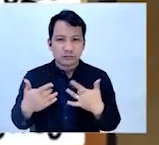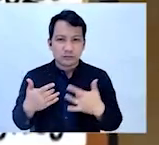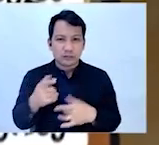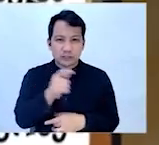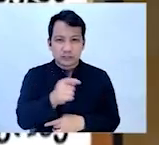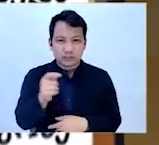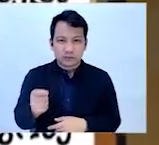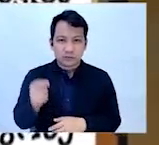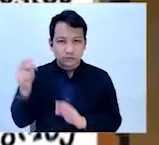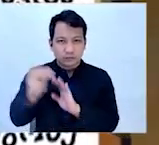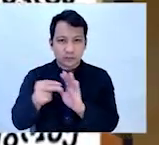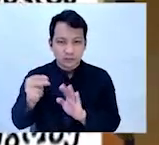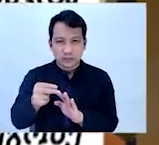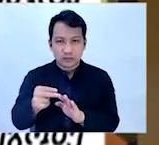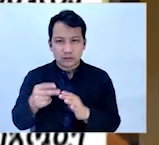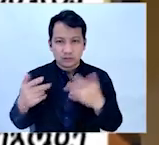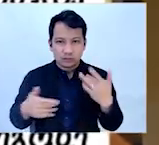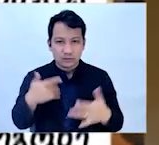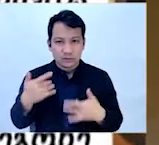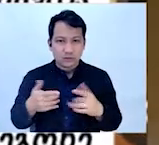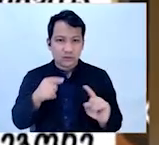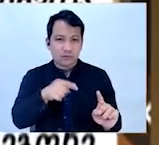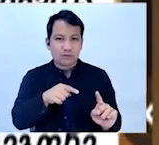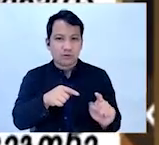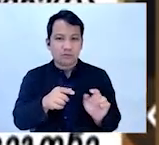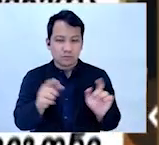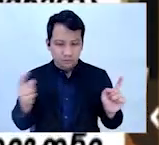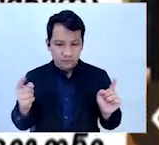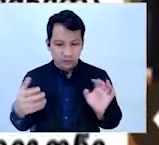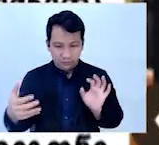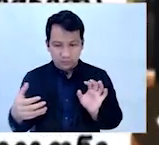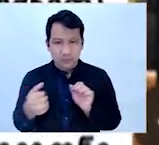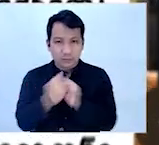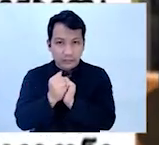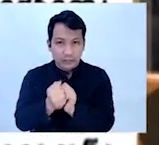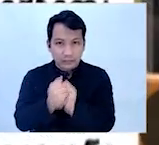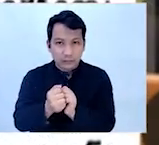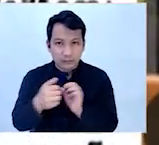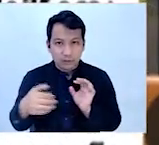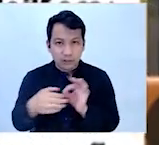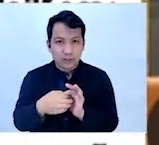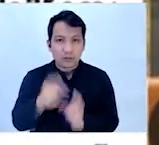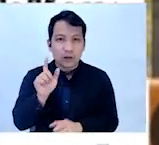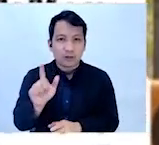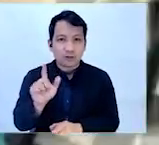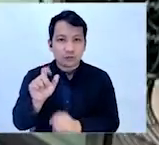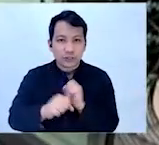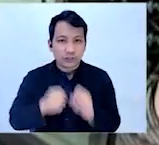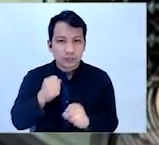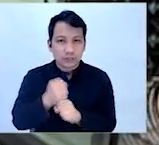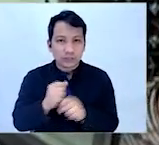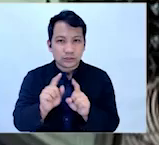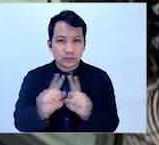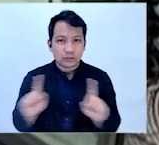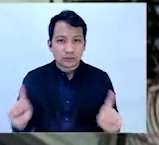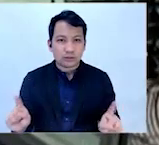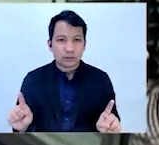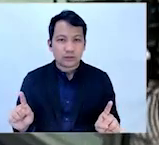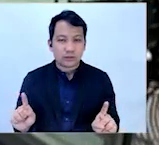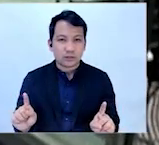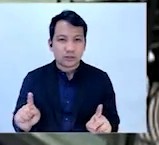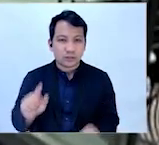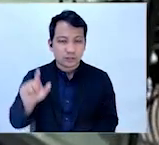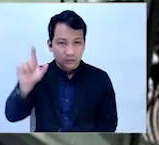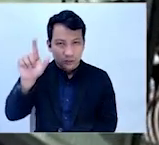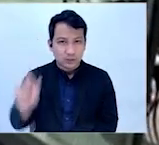higit sa libangan, ito rin ang nagbuklod sa magkapatid na halos dalawang dekadang nagkahiwalay. Ayon sa Italian magazine